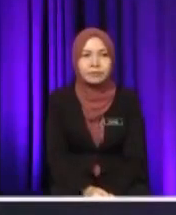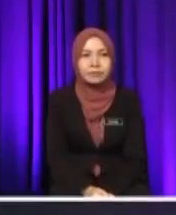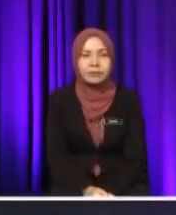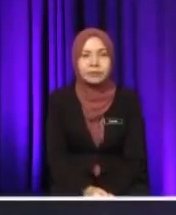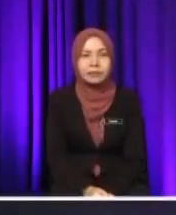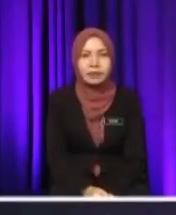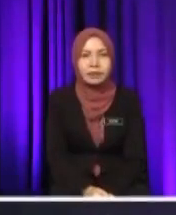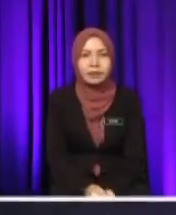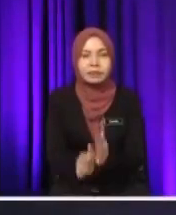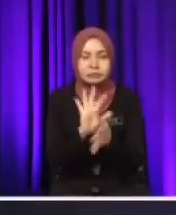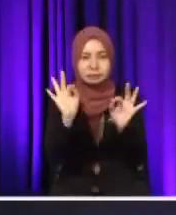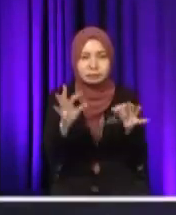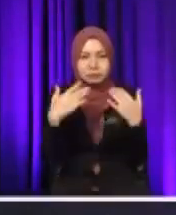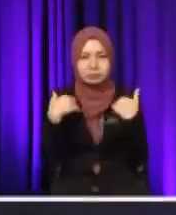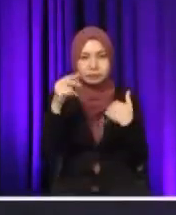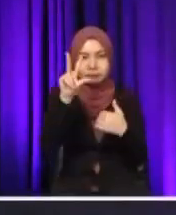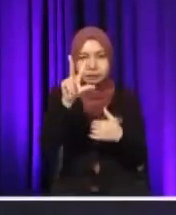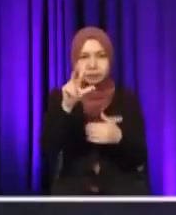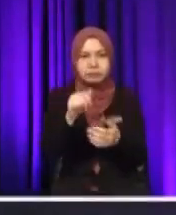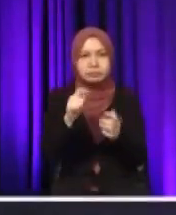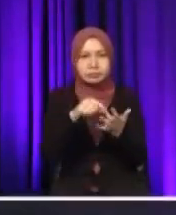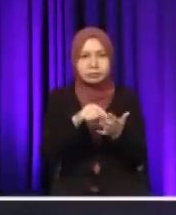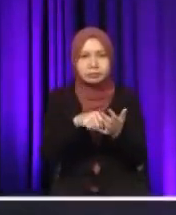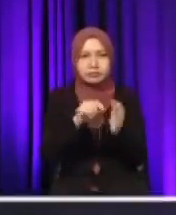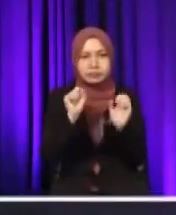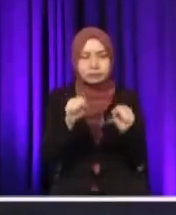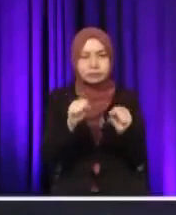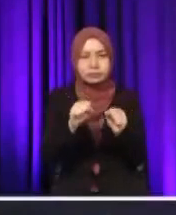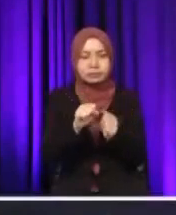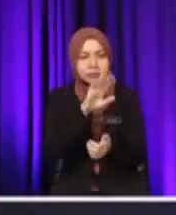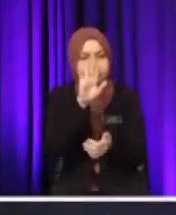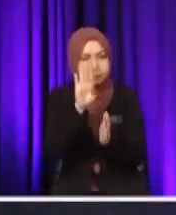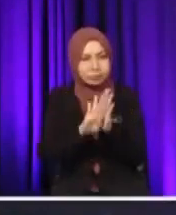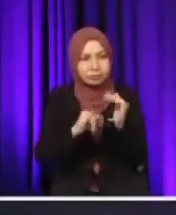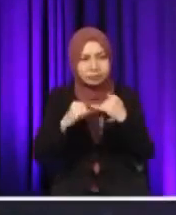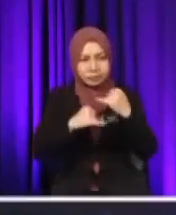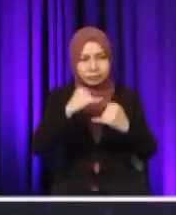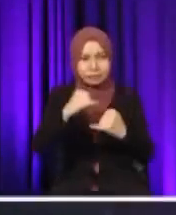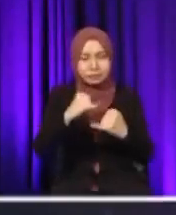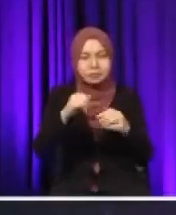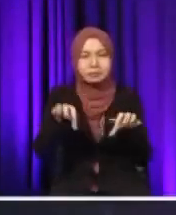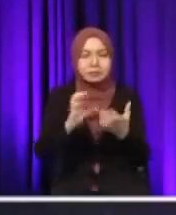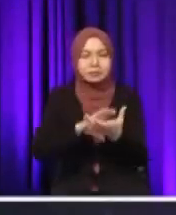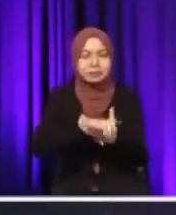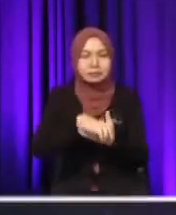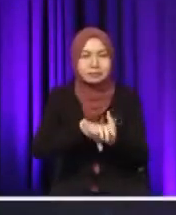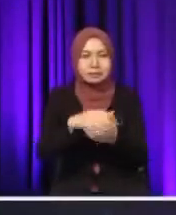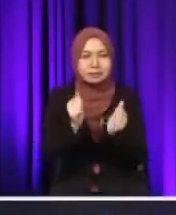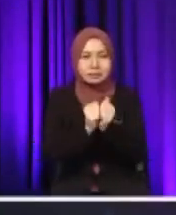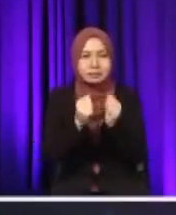sabun daripada proses saponifikasi. Oh. Yeay. Baiklah cikgu, saya nak tanya cikgu bagaimanakah